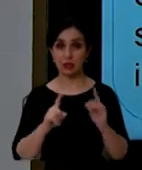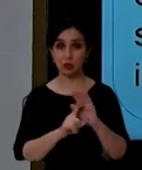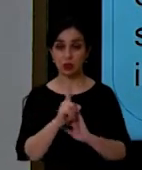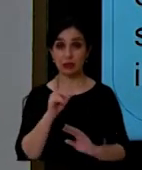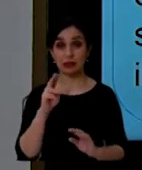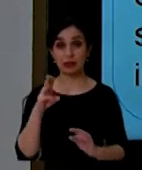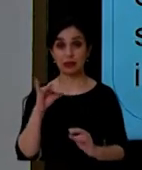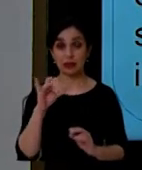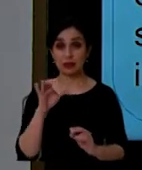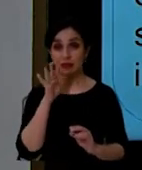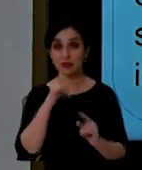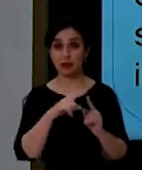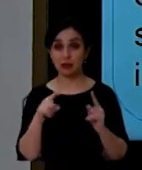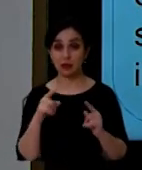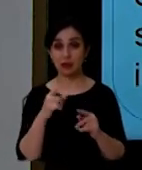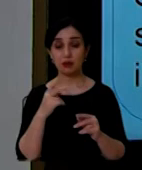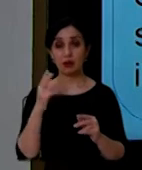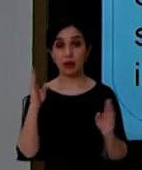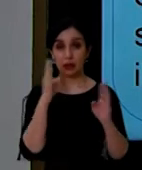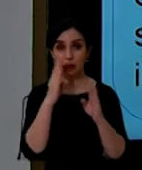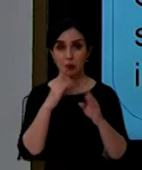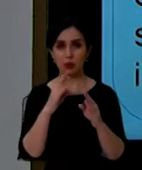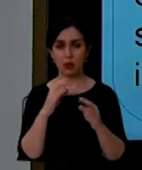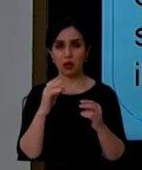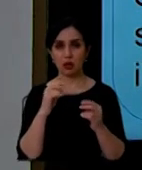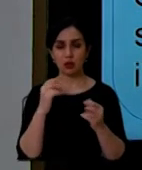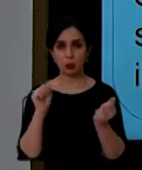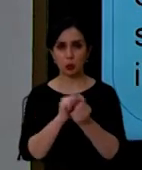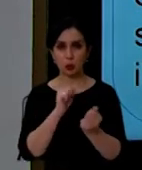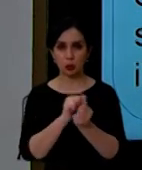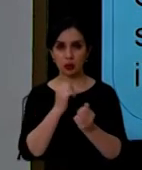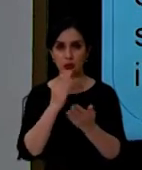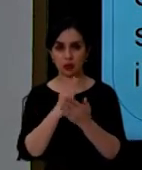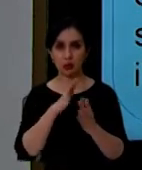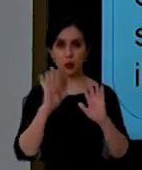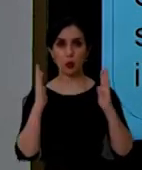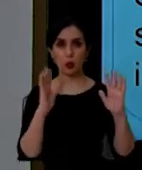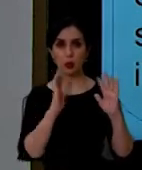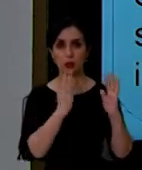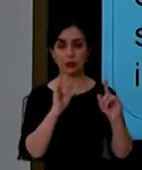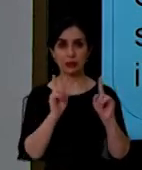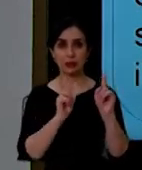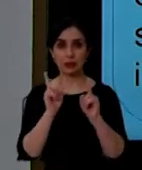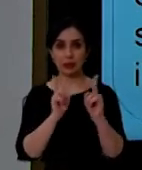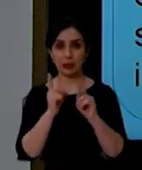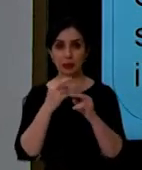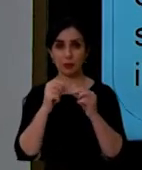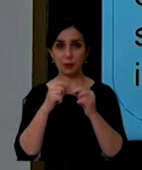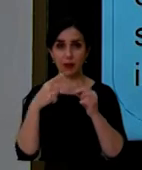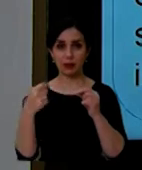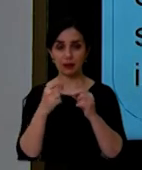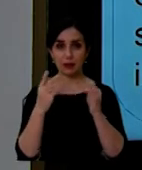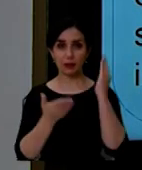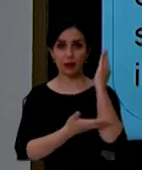Triyaz davrda, ıqlım, ancaqrux gəlgən, ұrmullar, igna barqlı daraqtlar,